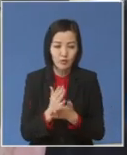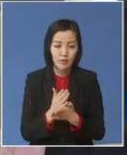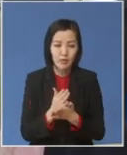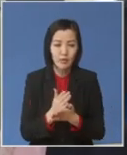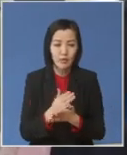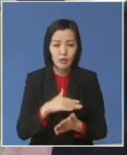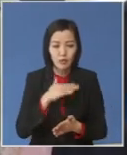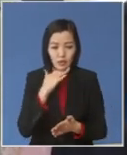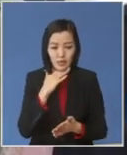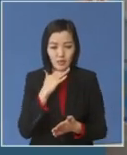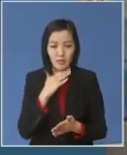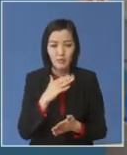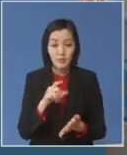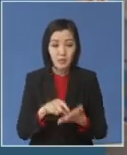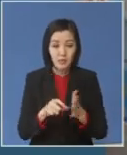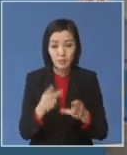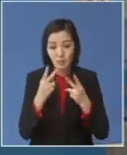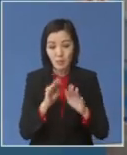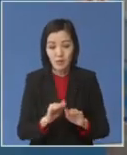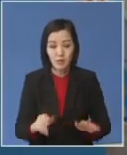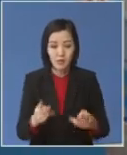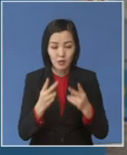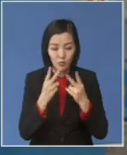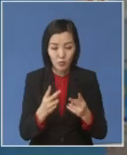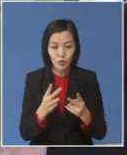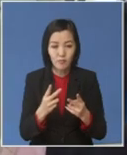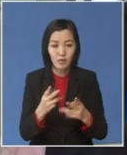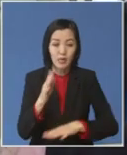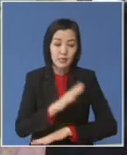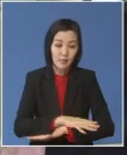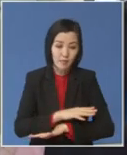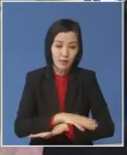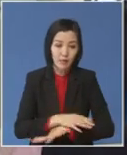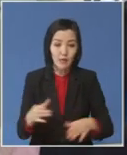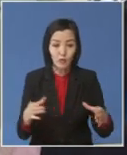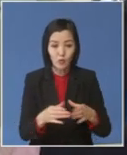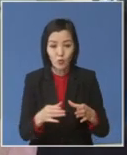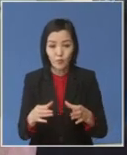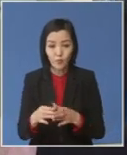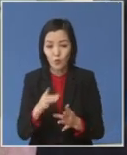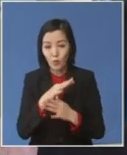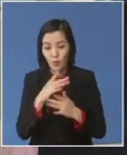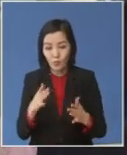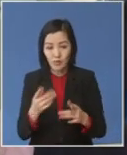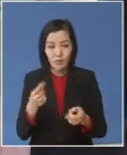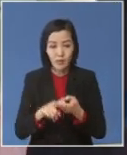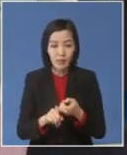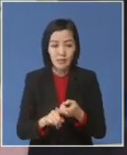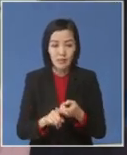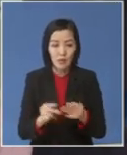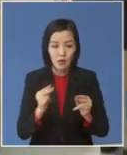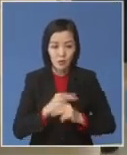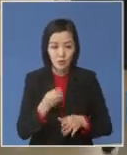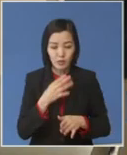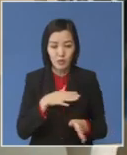жетеді, мен оны жаңа сыныптан да көрдім. Сабақта балалардың топ санының көптігіне қарамастан балалар жұмысты жақсы